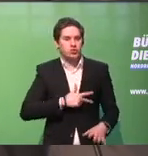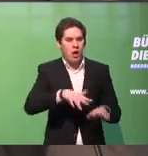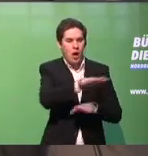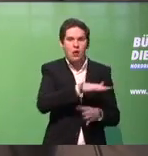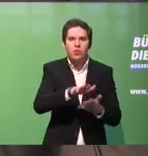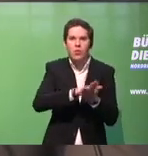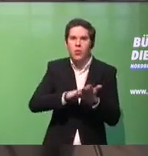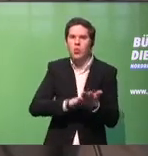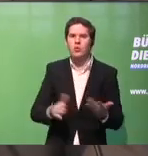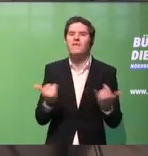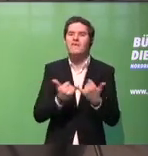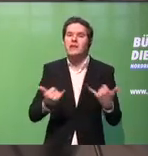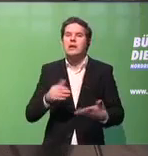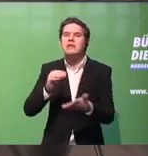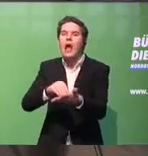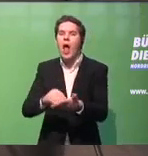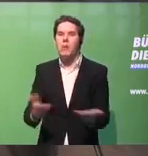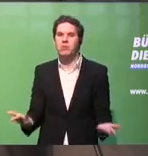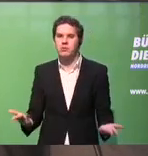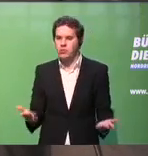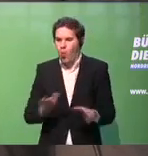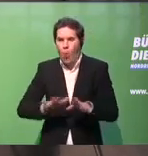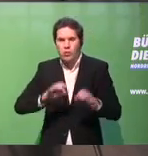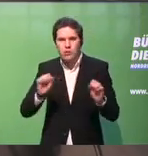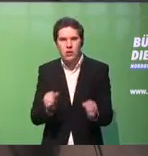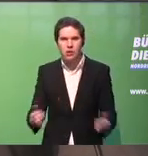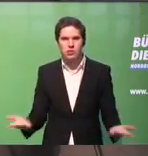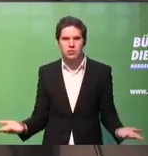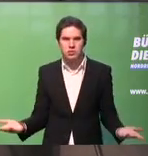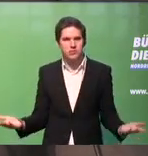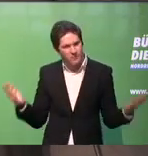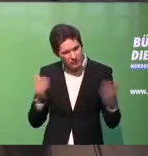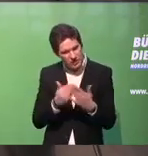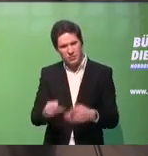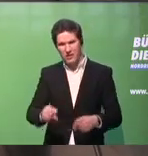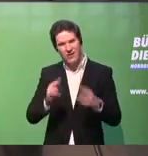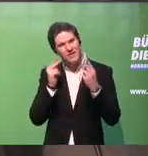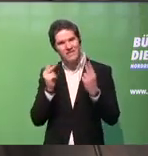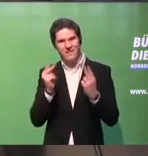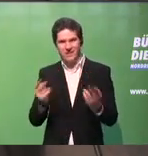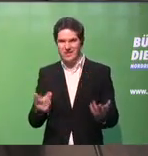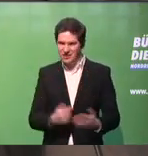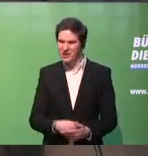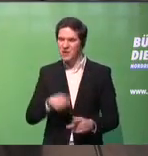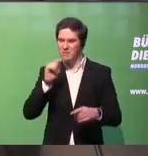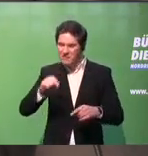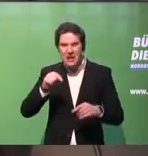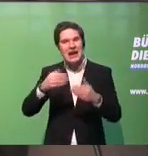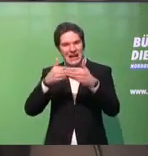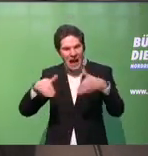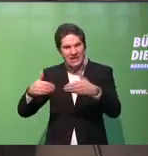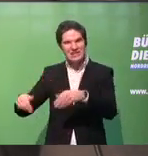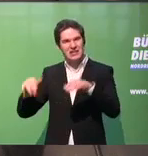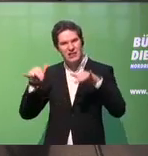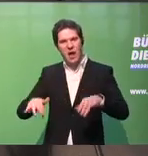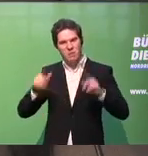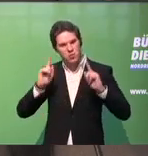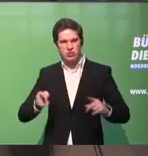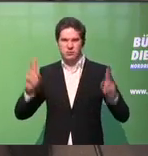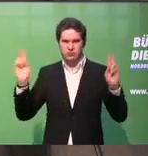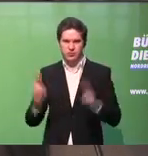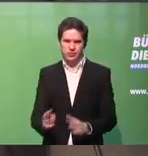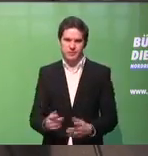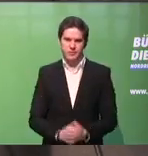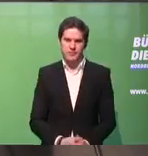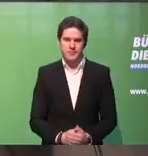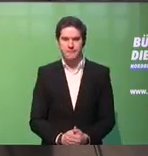Teilhabe nicht solidarisch und sozial organisiert haben? Das ist entscheidend wichtig, auch an dieser Stelle die Grenzen aufzubauen. Und schließlich, liebe Freundinnen